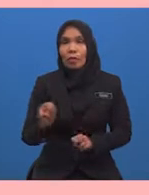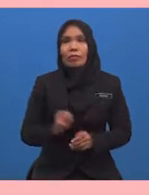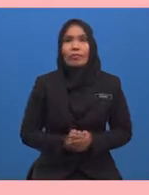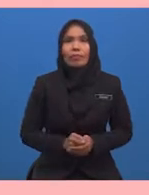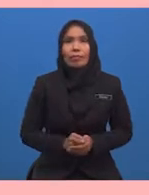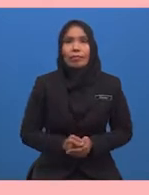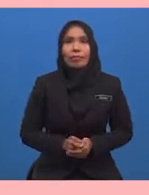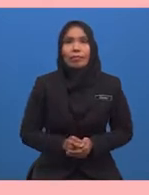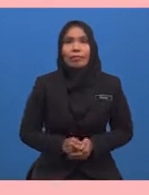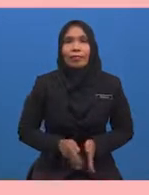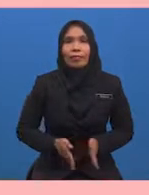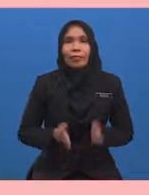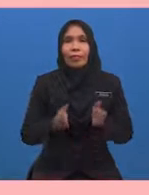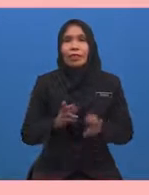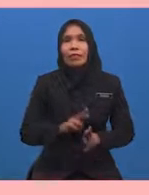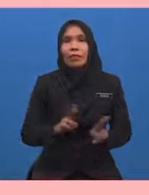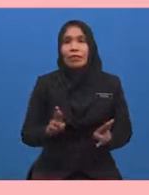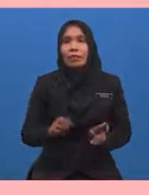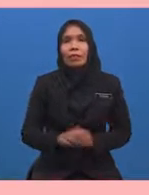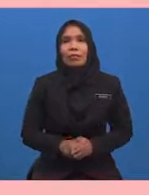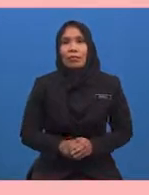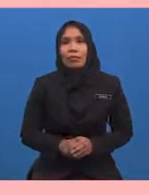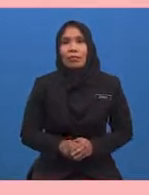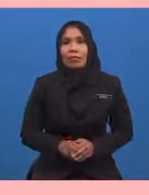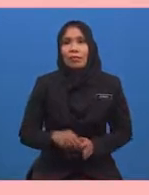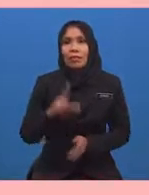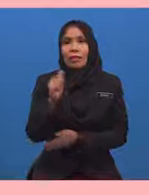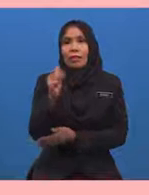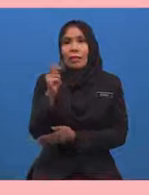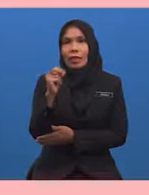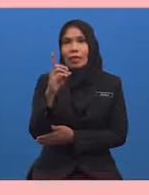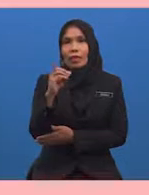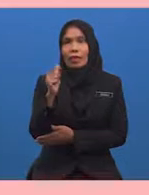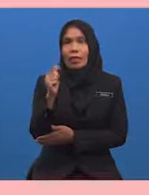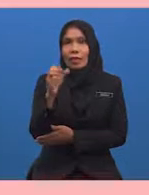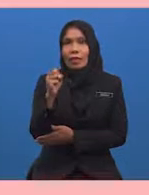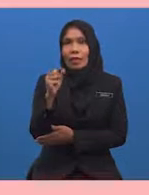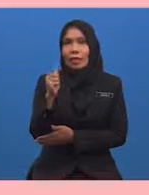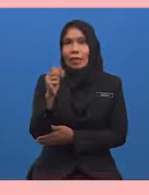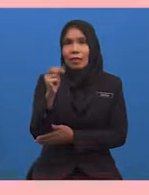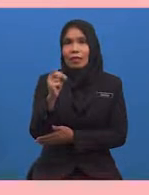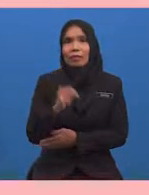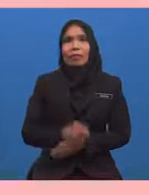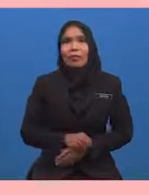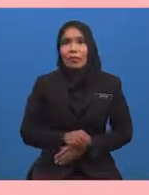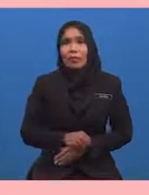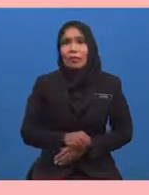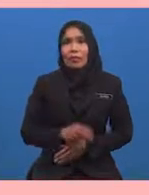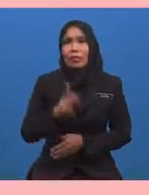Jalan raya, landasan kereta api dan lapangan terbang dapat dibina di tanah